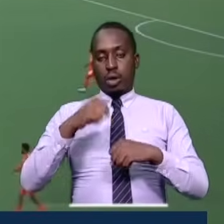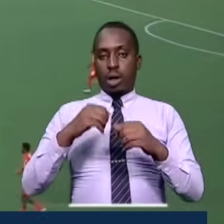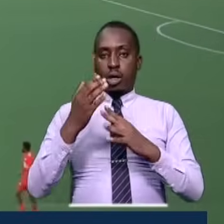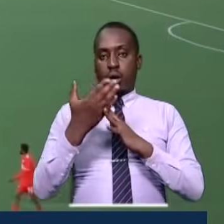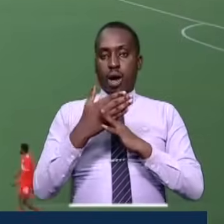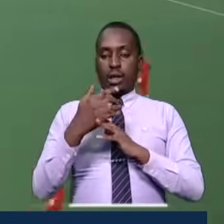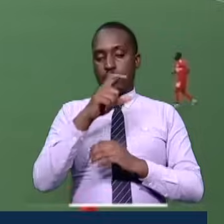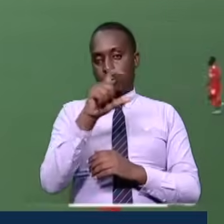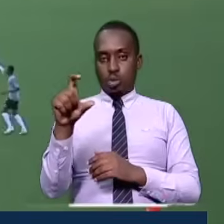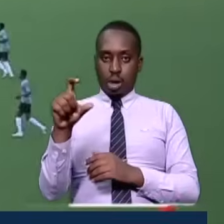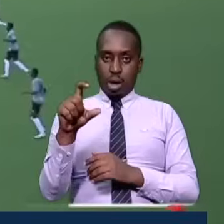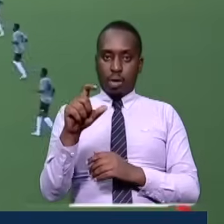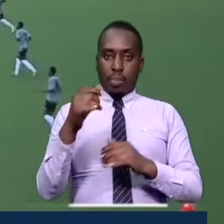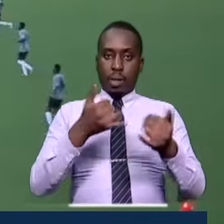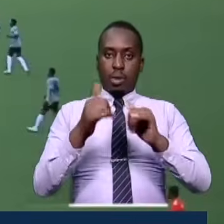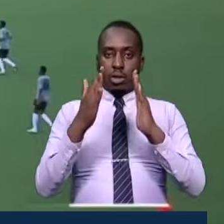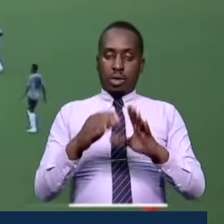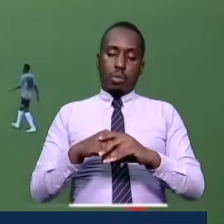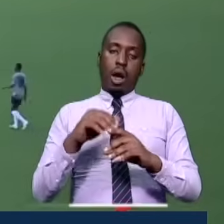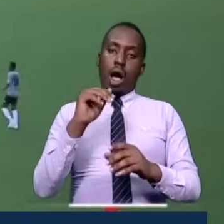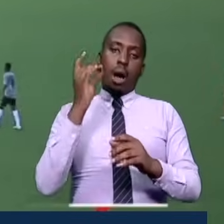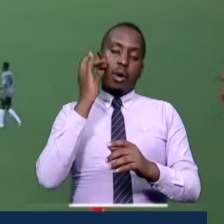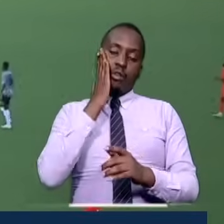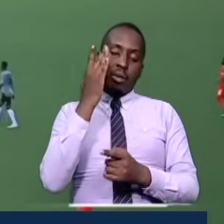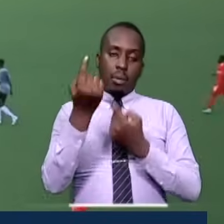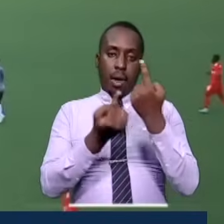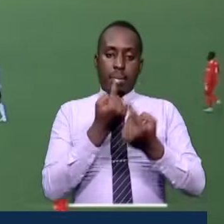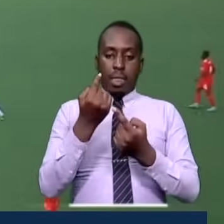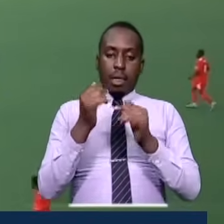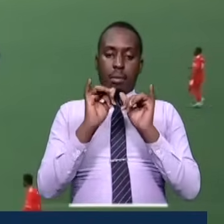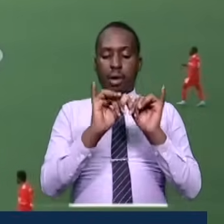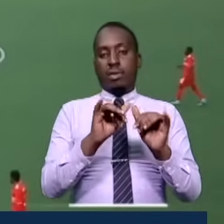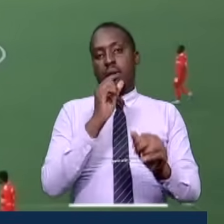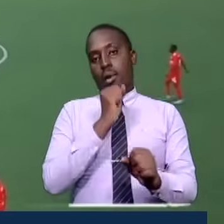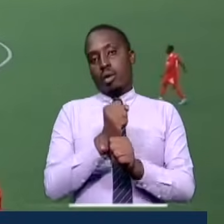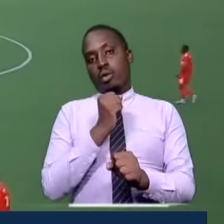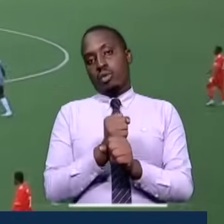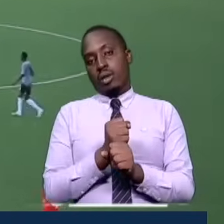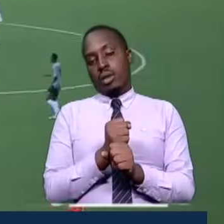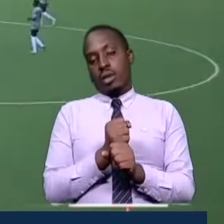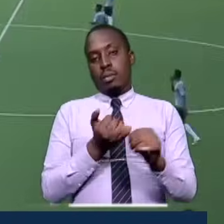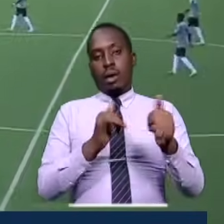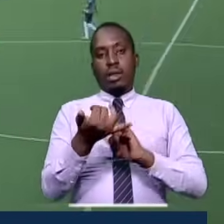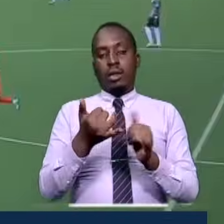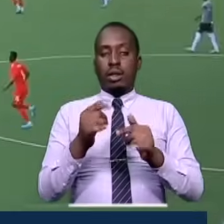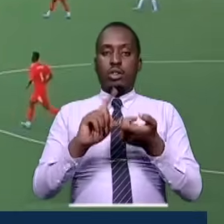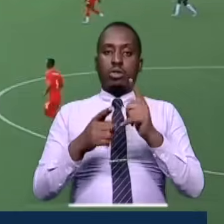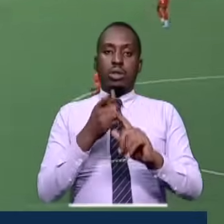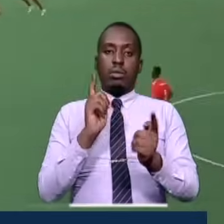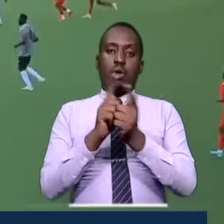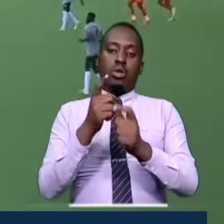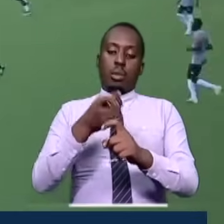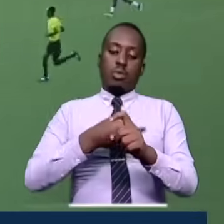hagati mu cyumweru ubwo abakinnyi bo mu ikipe y'Igihugu Amavubi bamwe abasigaye bakoze umukino bakinye umukino w'igitego n'ikipe ya